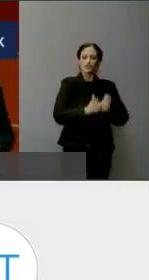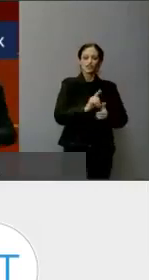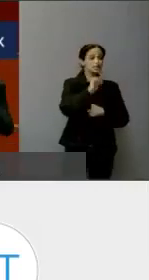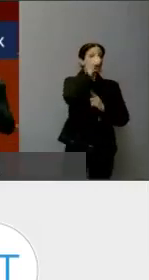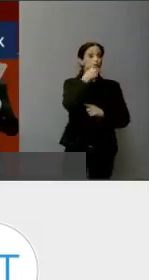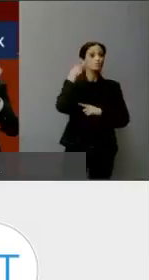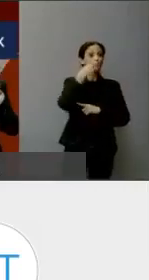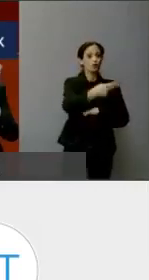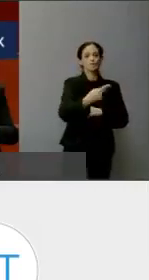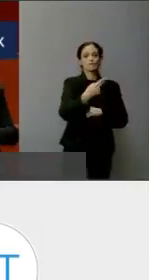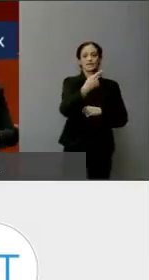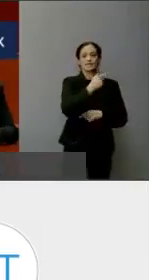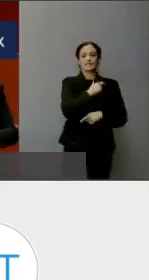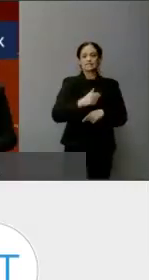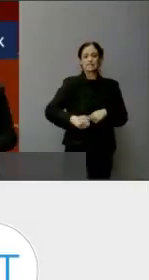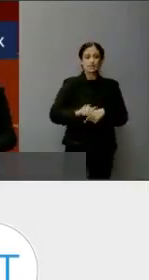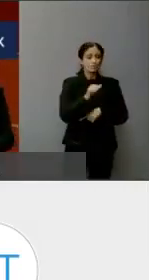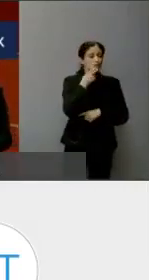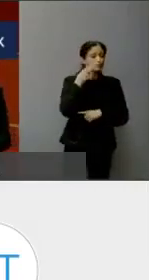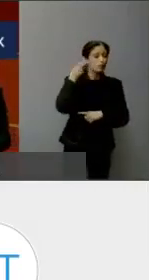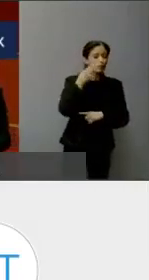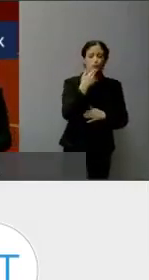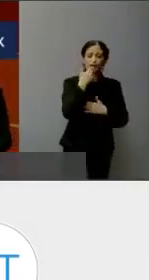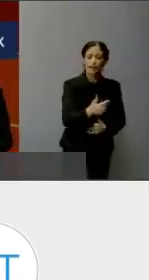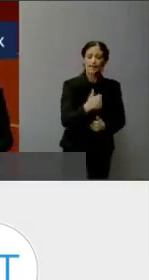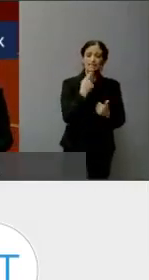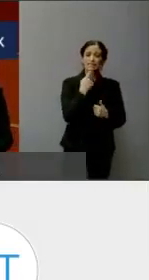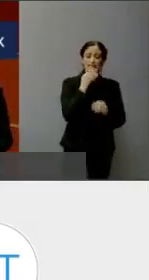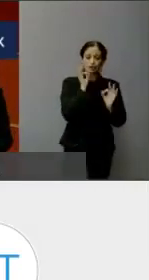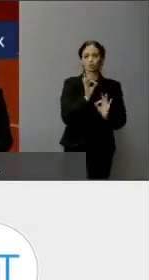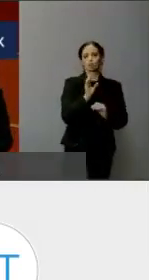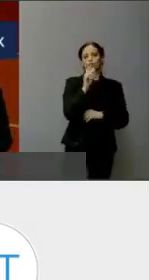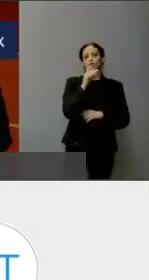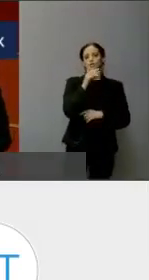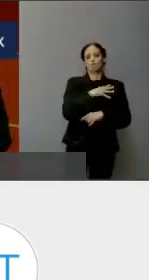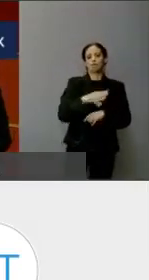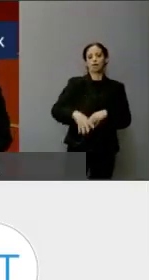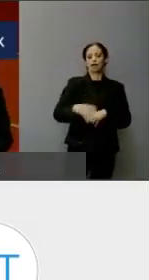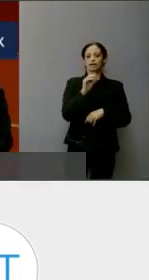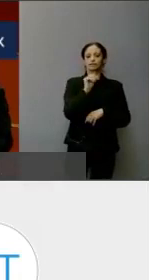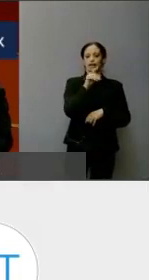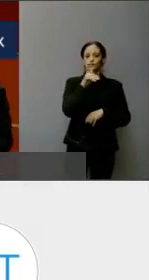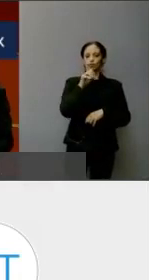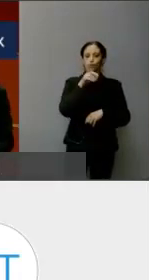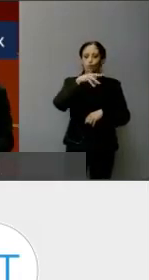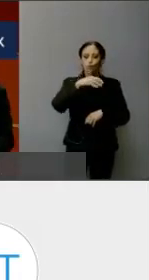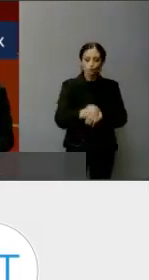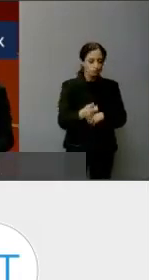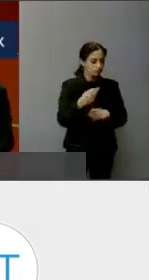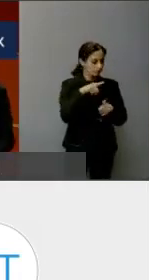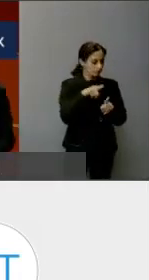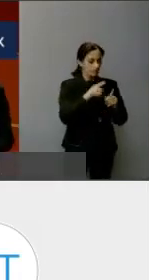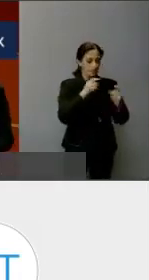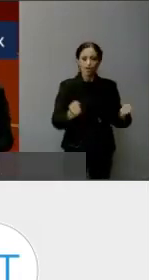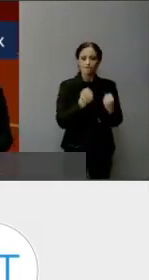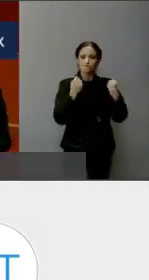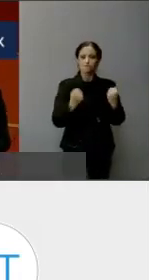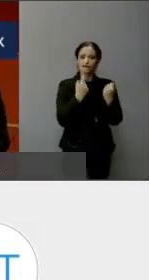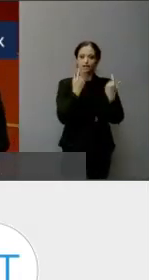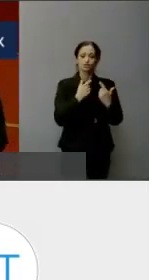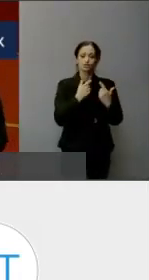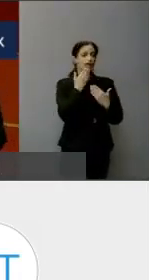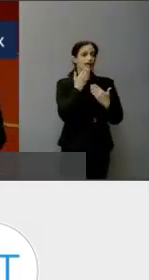a sindaco va da controllare il primo nome evento costruire evento per questa gente